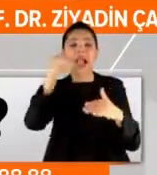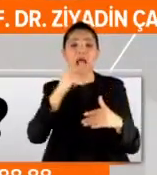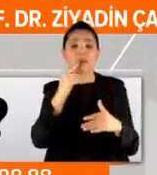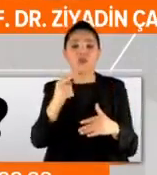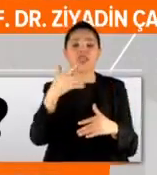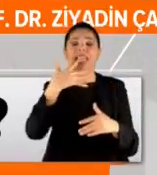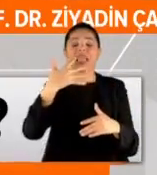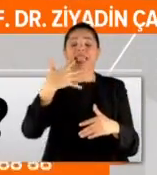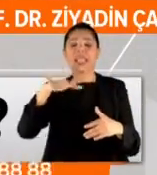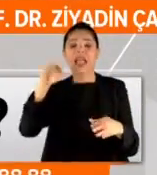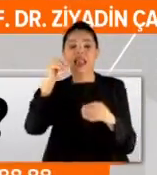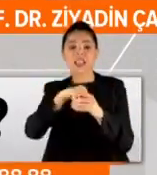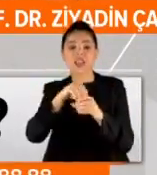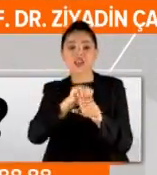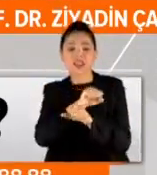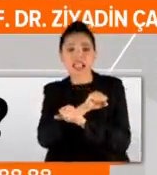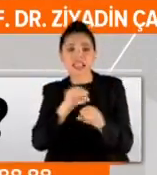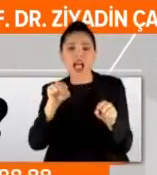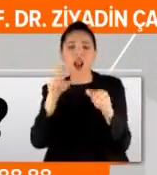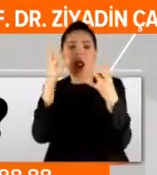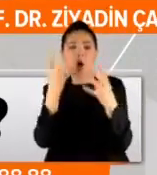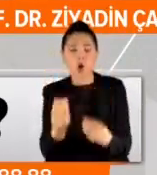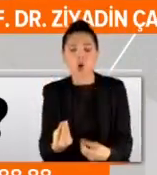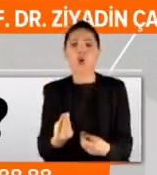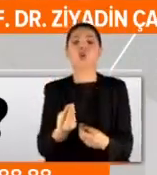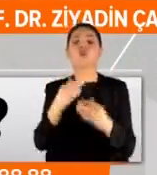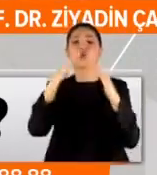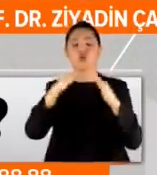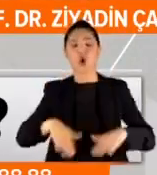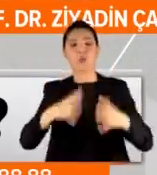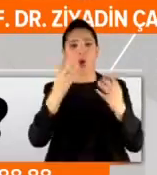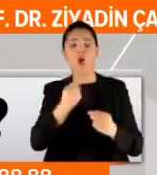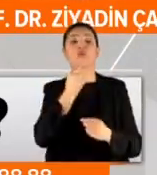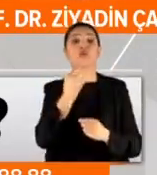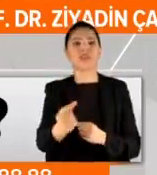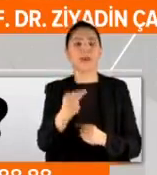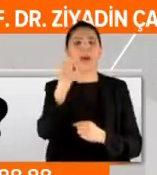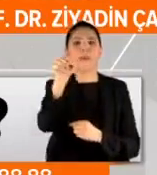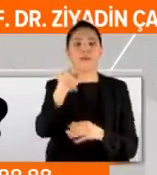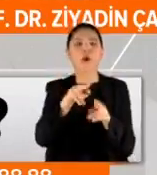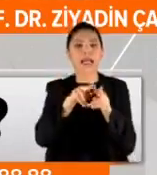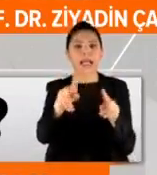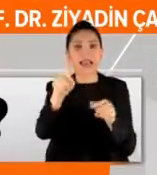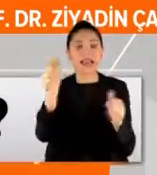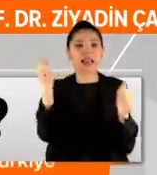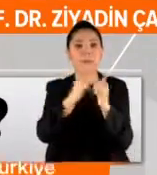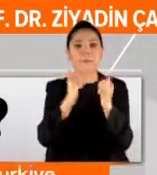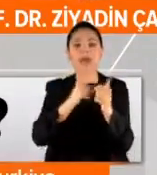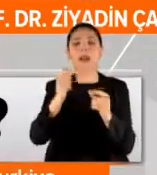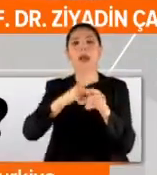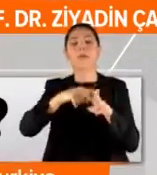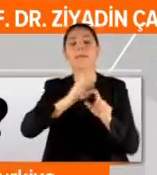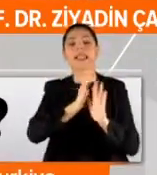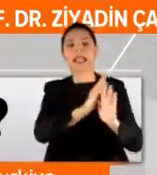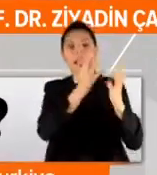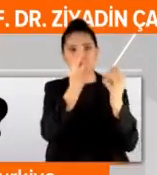deniz tabanında ciddi bir deformasyon ve çökme oluşmuş. Bu kırık işte doğu ve batıya doğru gittiği